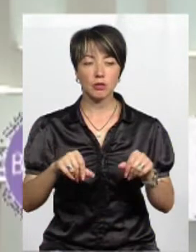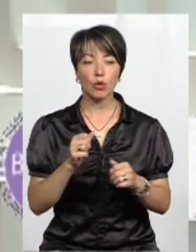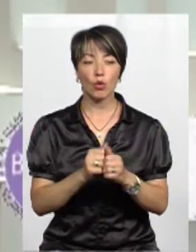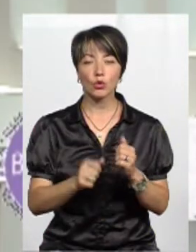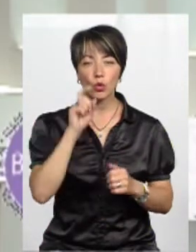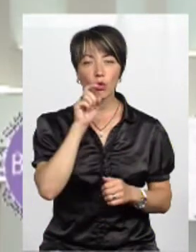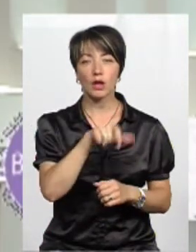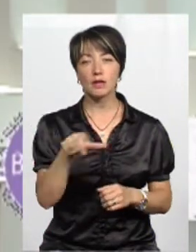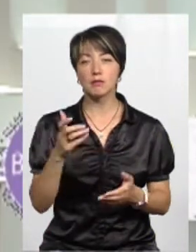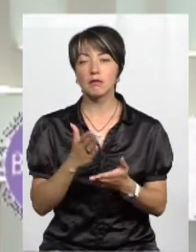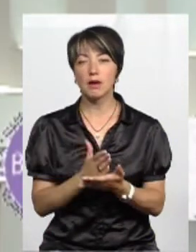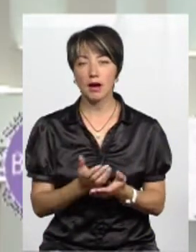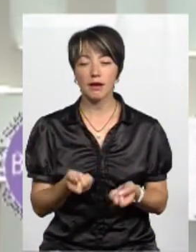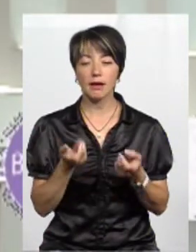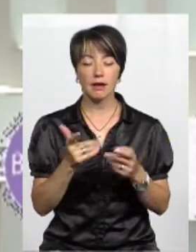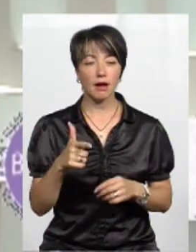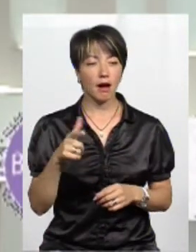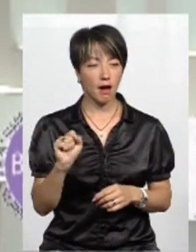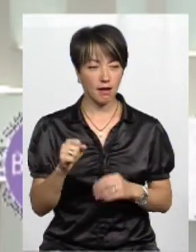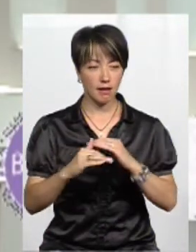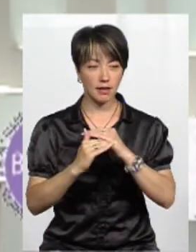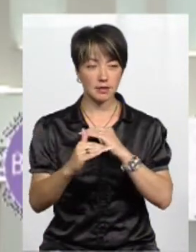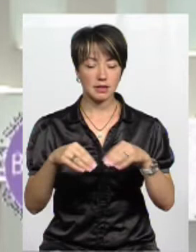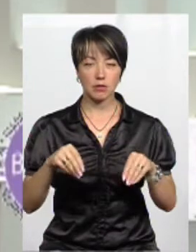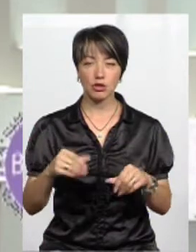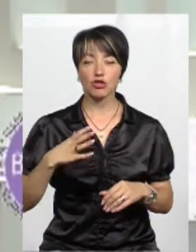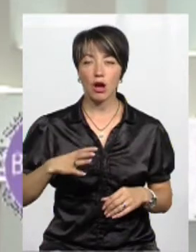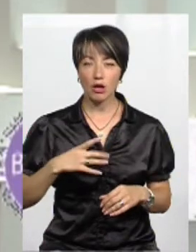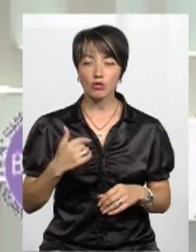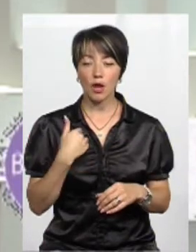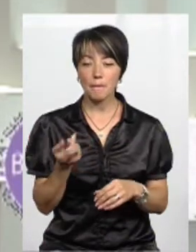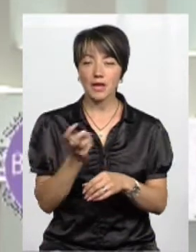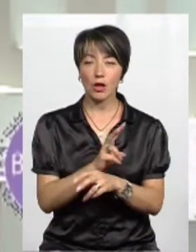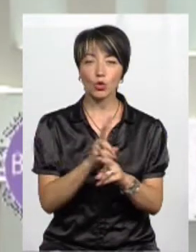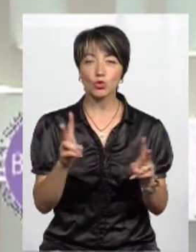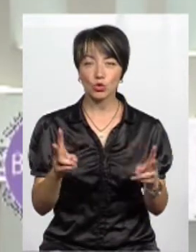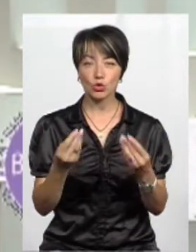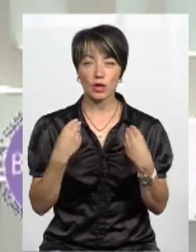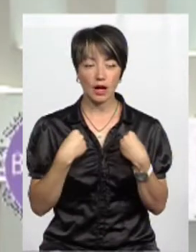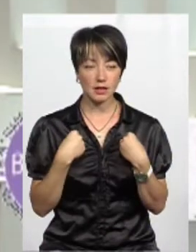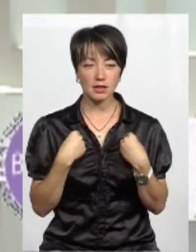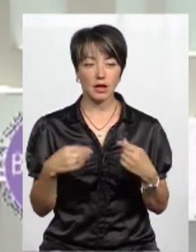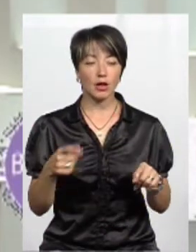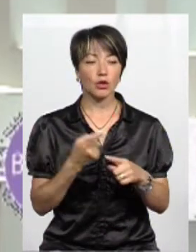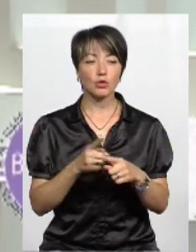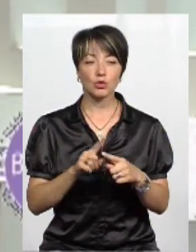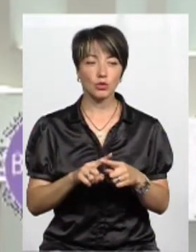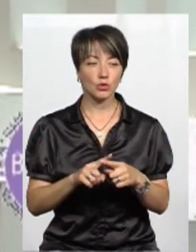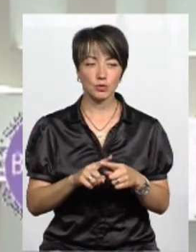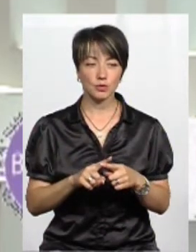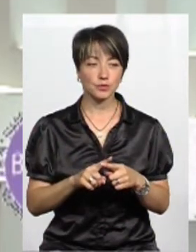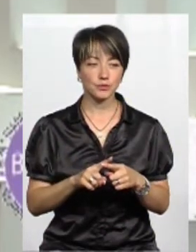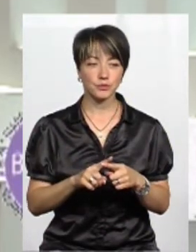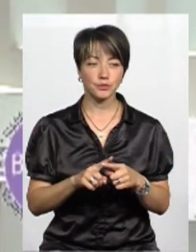Кожен українець має мінімум кілька гектарів землі, так? І чекати, що нам прийде хтось і щось дасть, та то якось вже,